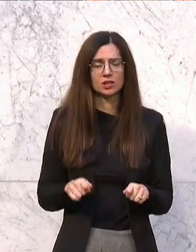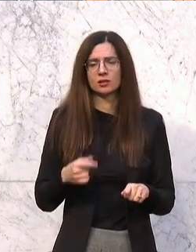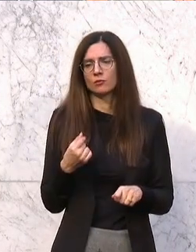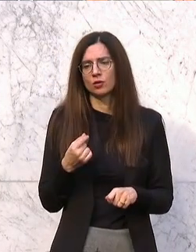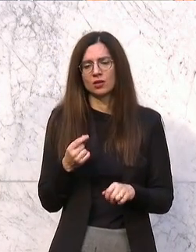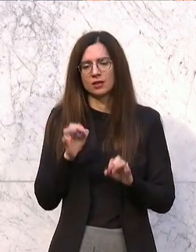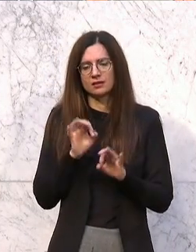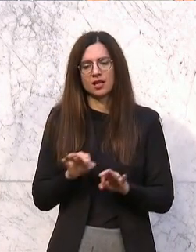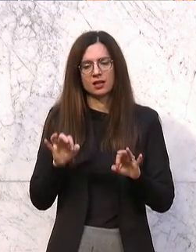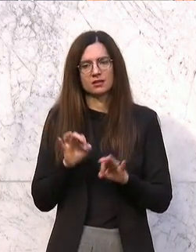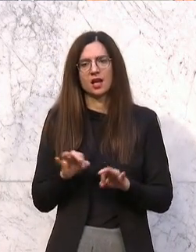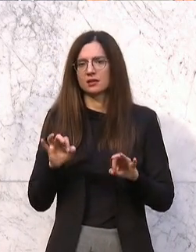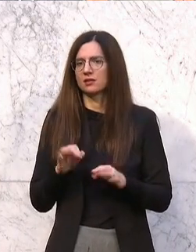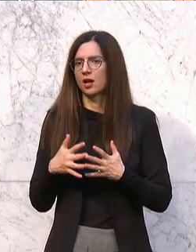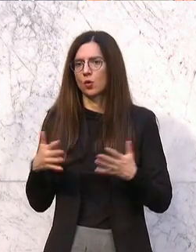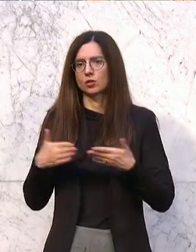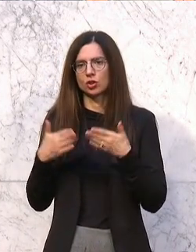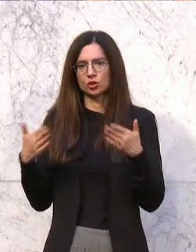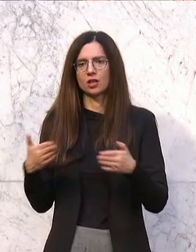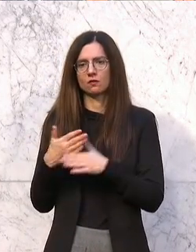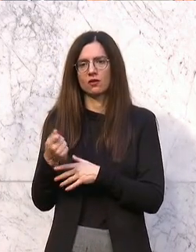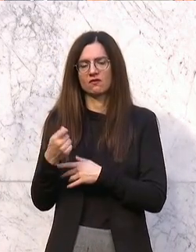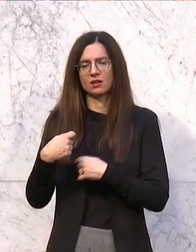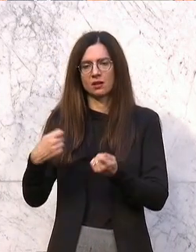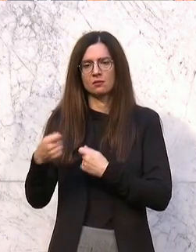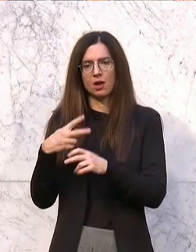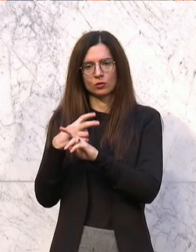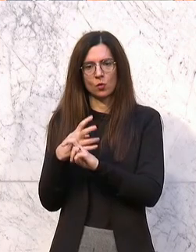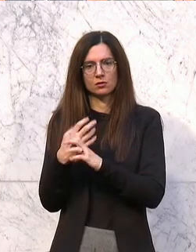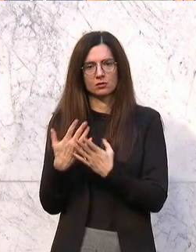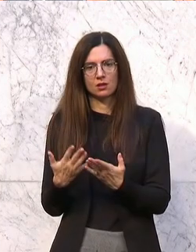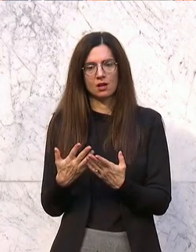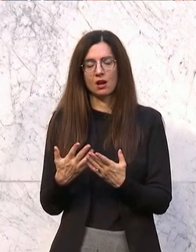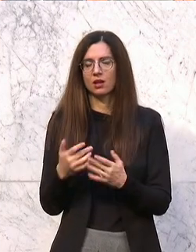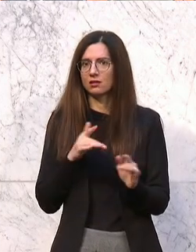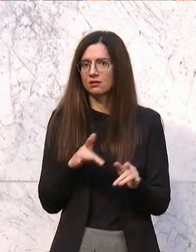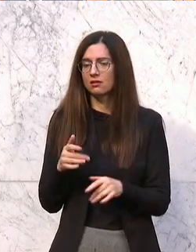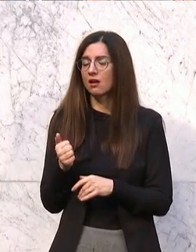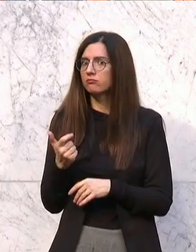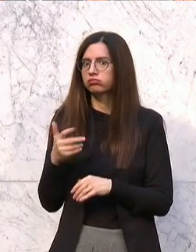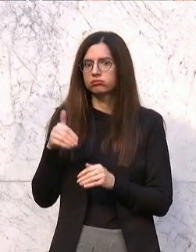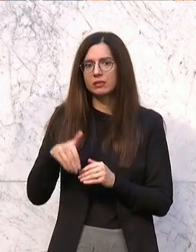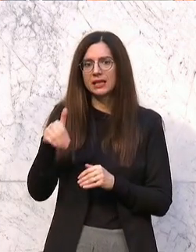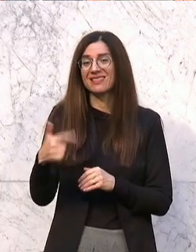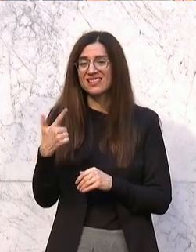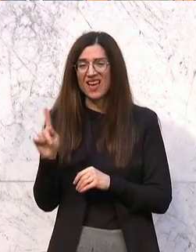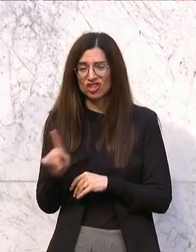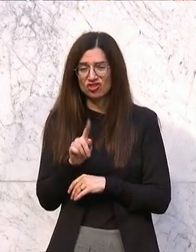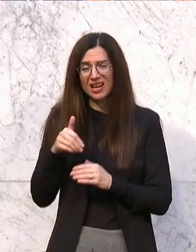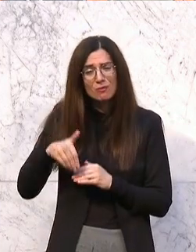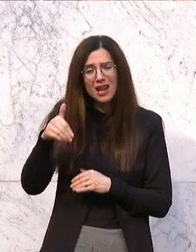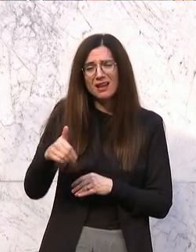wäre das wirklich ein großer Schaden für den Finanzmarkt Österreich, der in die zweistelligen Milliardenhöhe